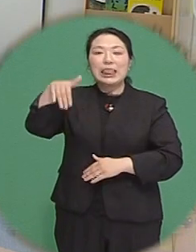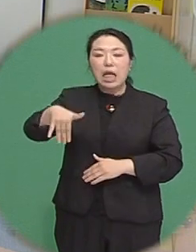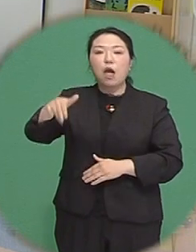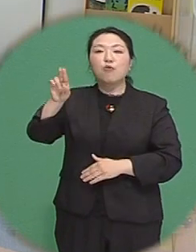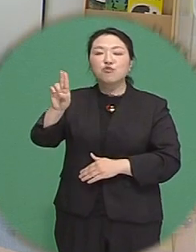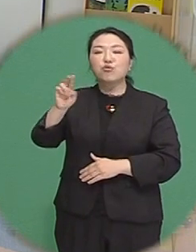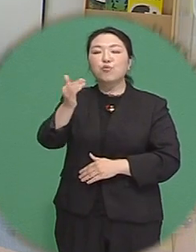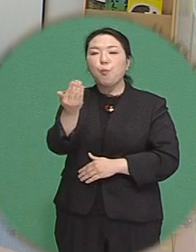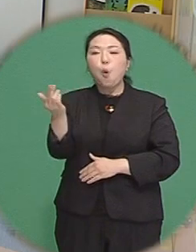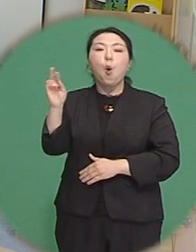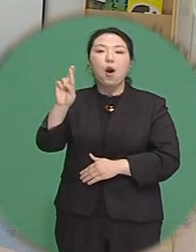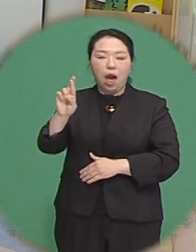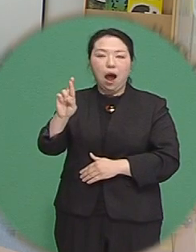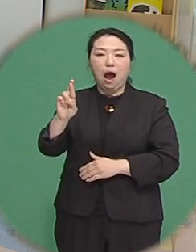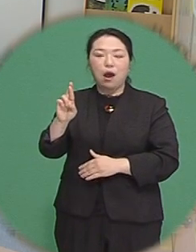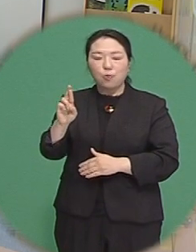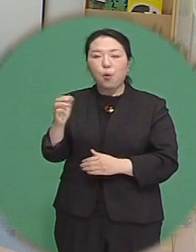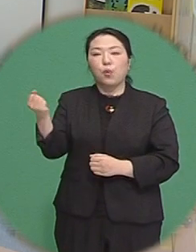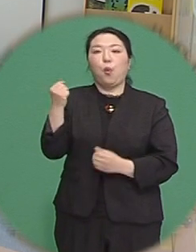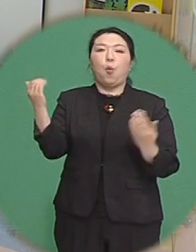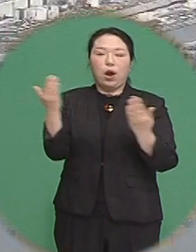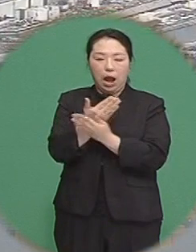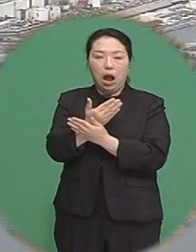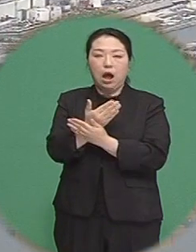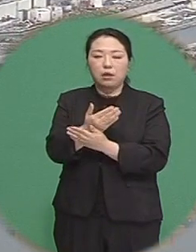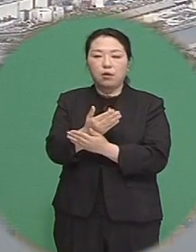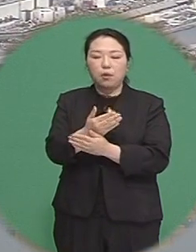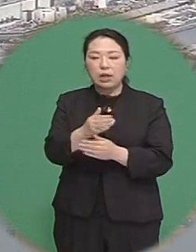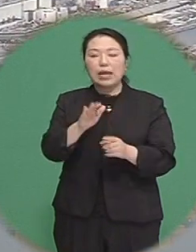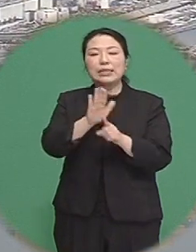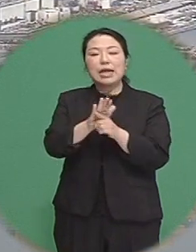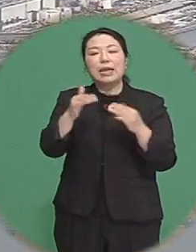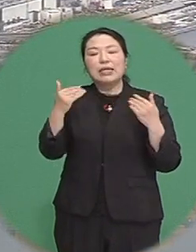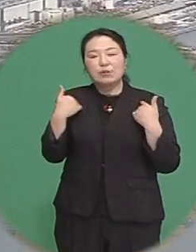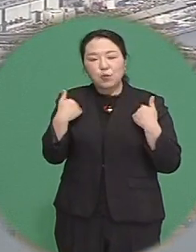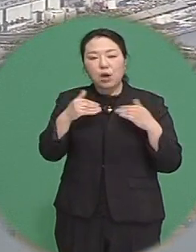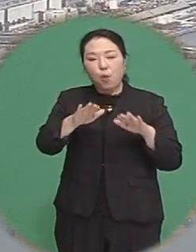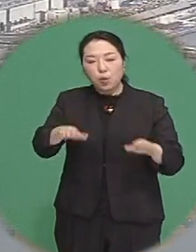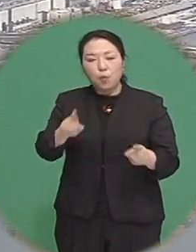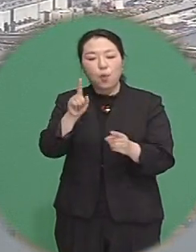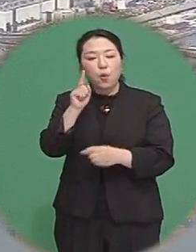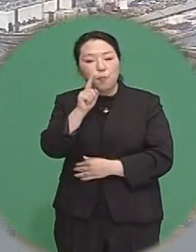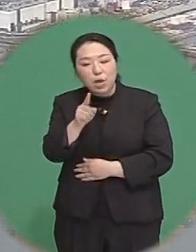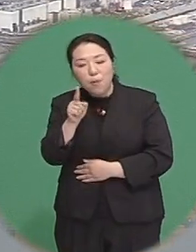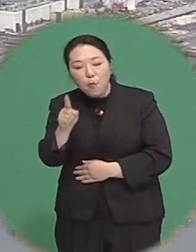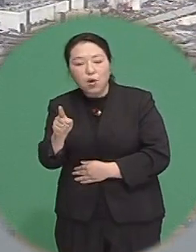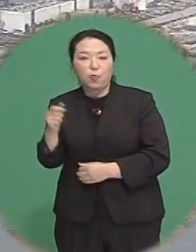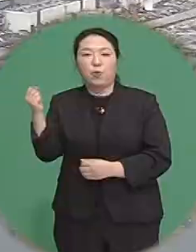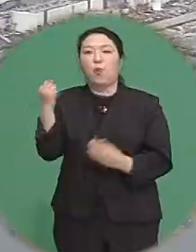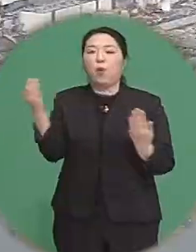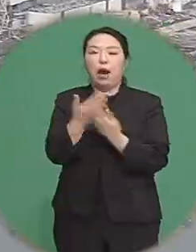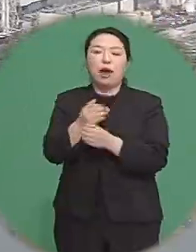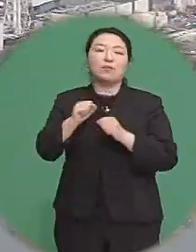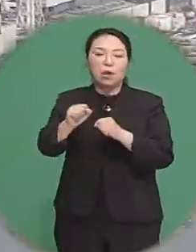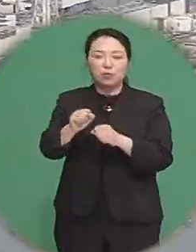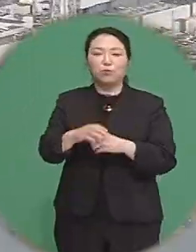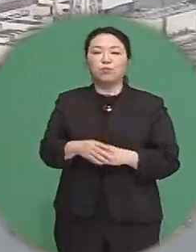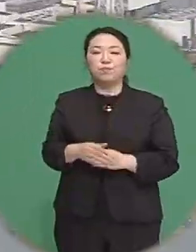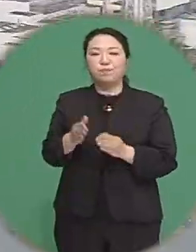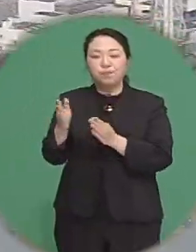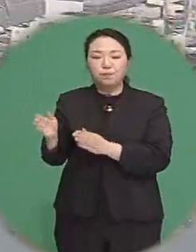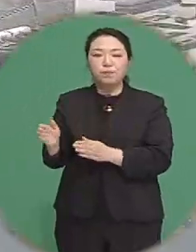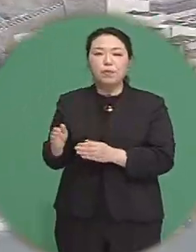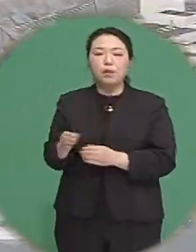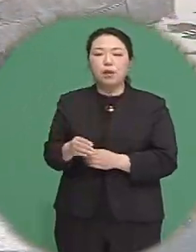の見守りなども強化していきますさらに国がアルプス処理水の海洋放出を決定したことに